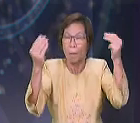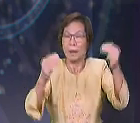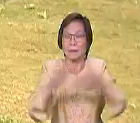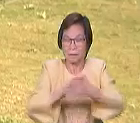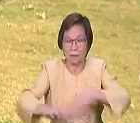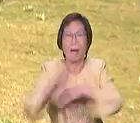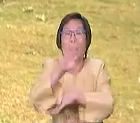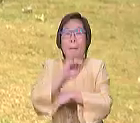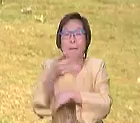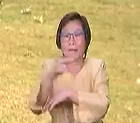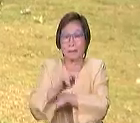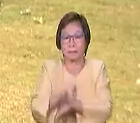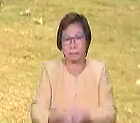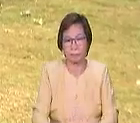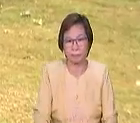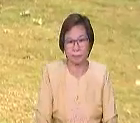Negara.